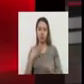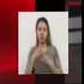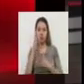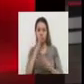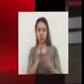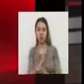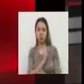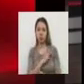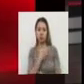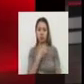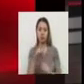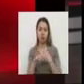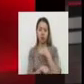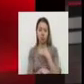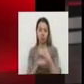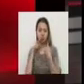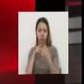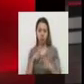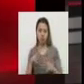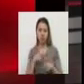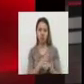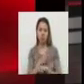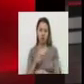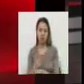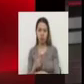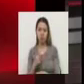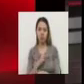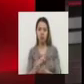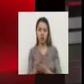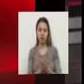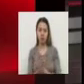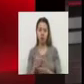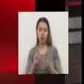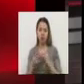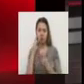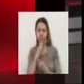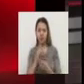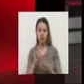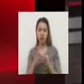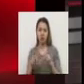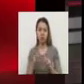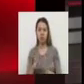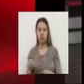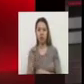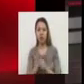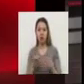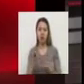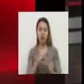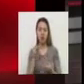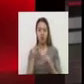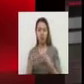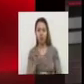мемлекеттік қызмет және сыбайлас жемқорлыққа қарсы күрес департаментінің қызметкерлері электронды үкіметтің артықшылықтары туралы дәріс